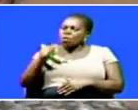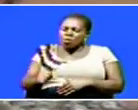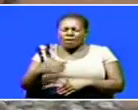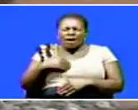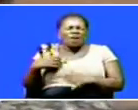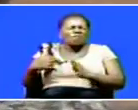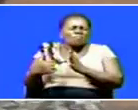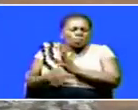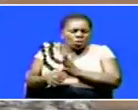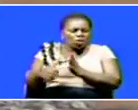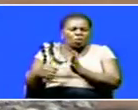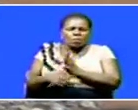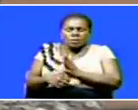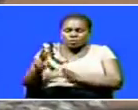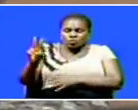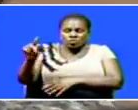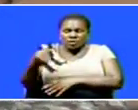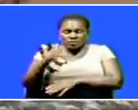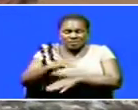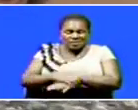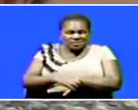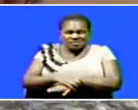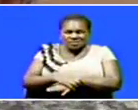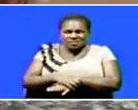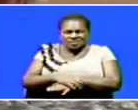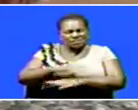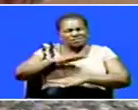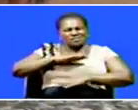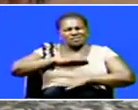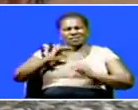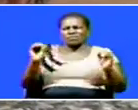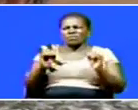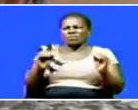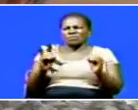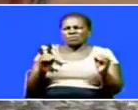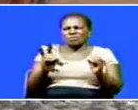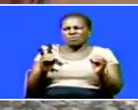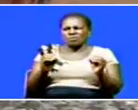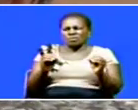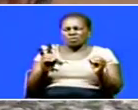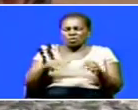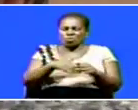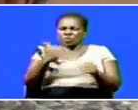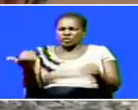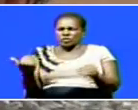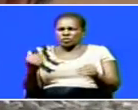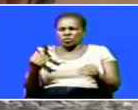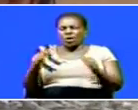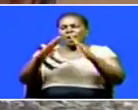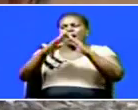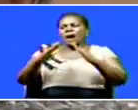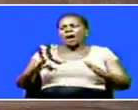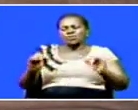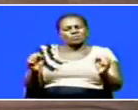shida sana. Hii siringi 2000 wanapatio, iwatoshi. Wanaenda wanashukua. Alafu hata nyumba yenyewe